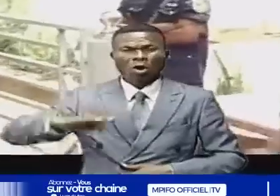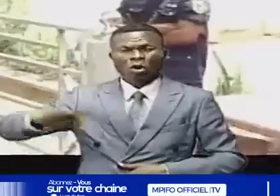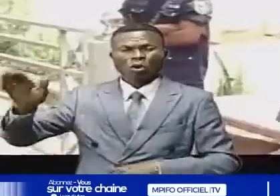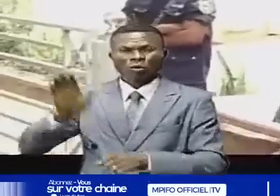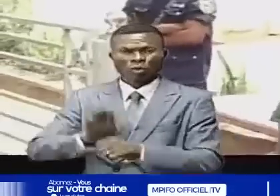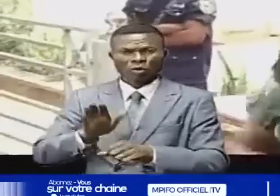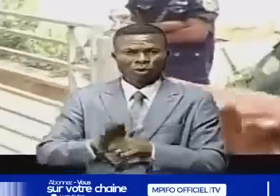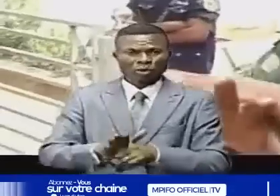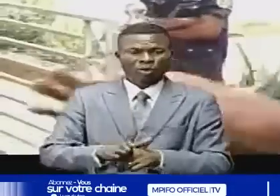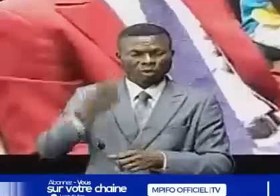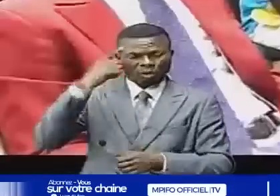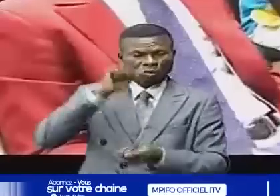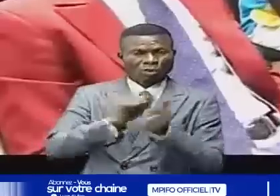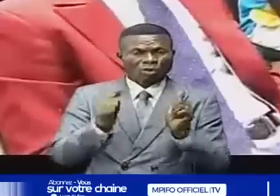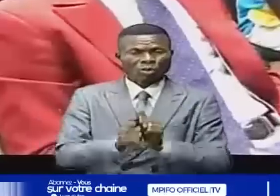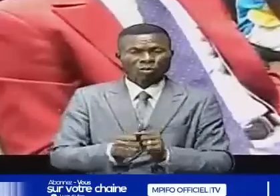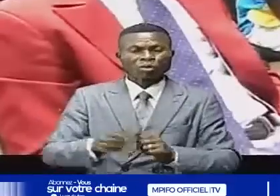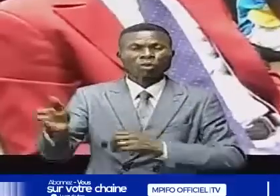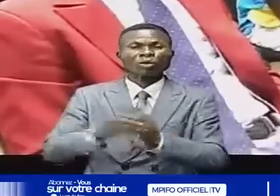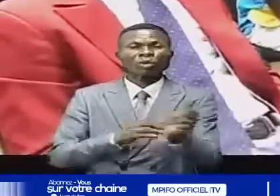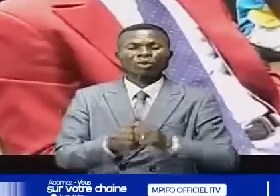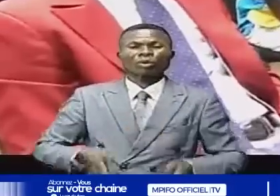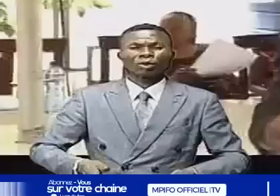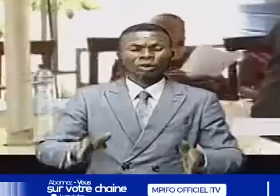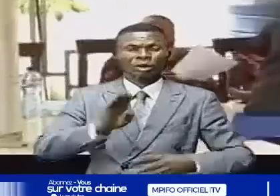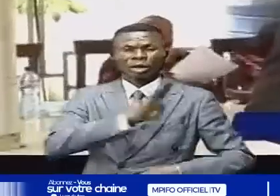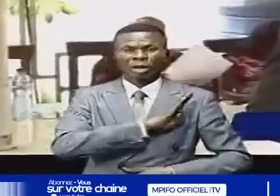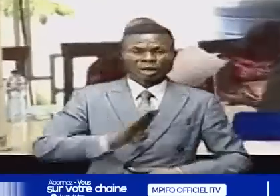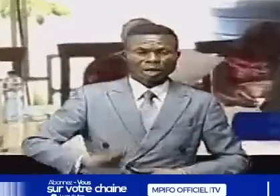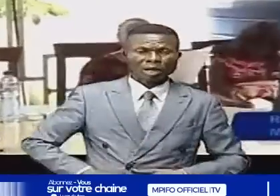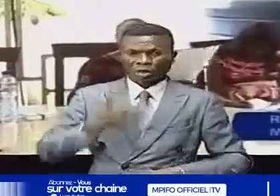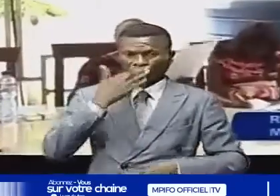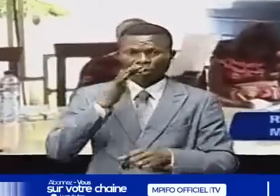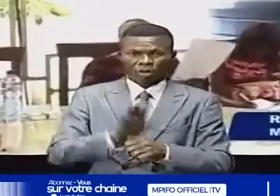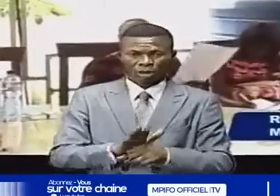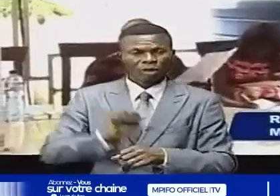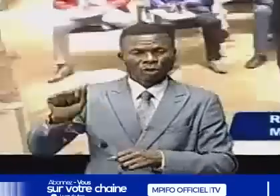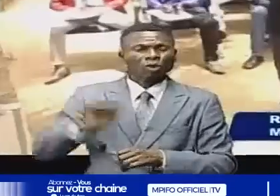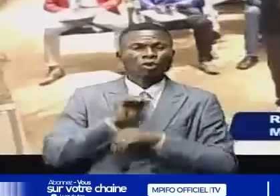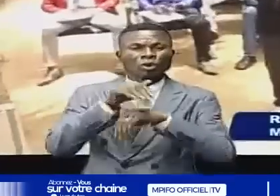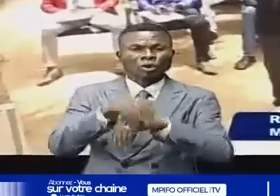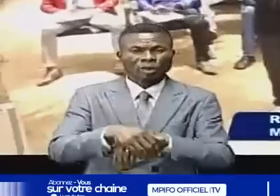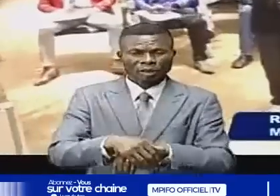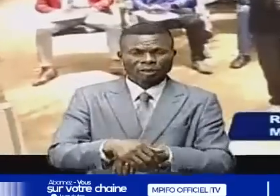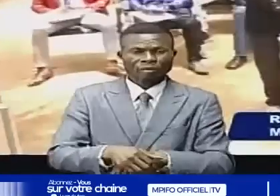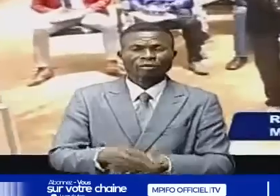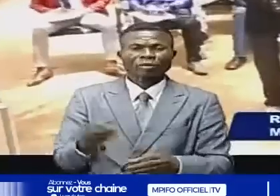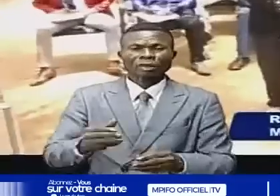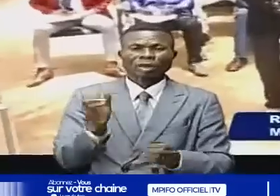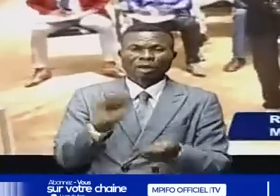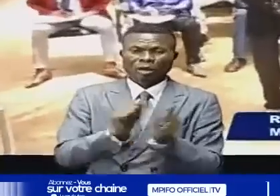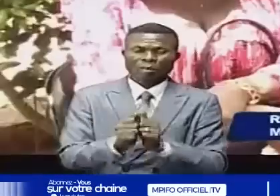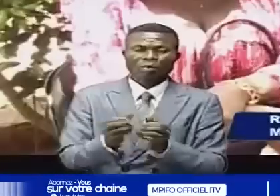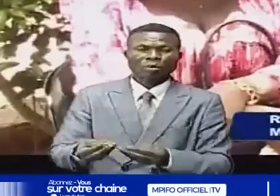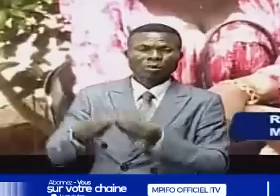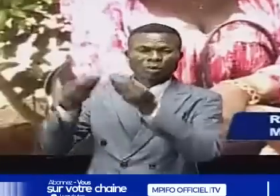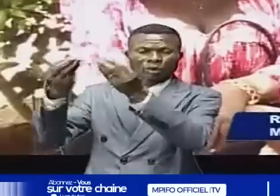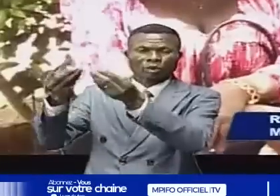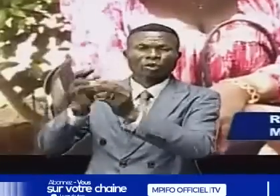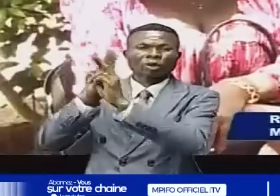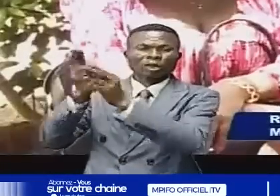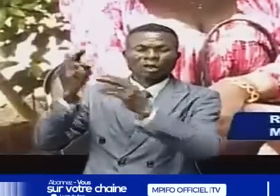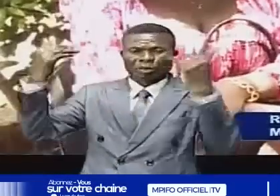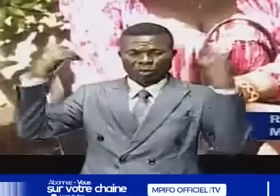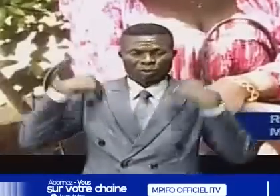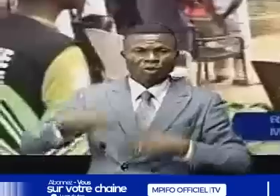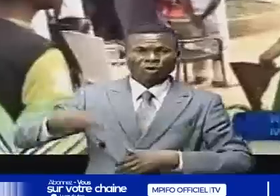pour être une des causes des érosions. Le bourgmestre leur a rassuré de son implication et soumettre leur désidérata acquis des